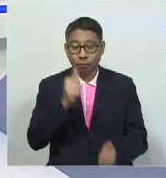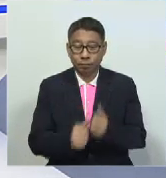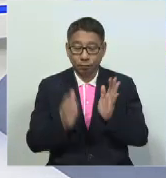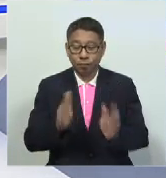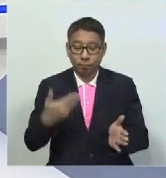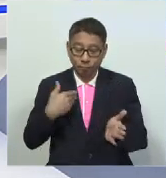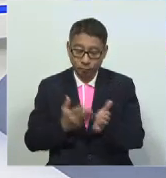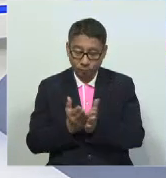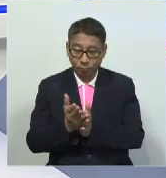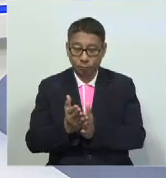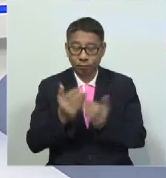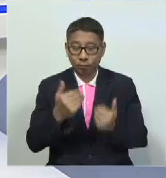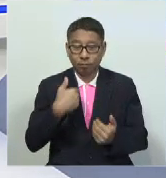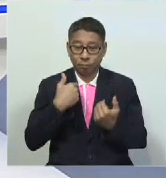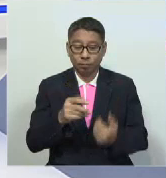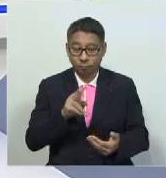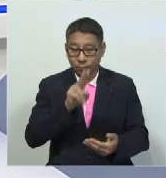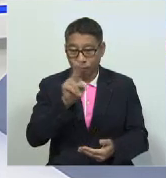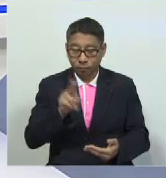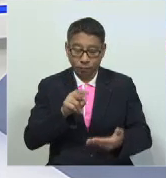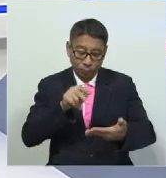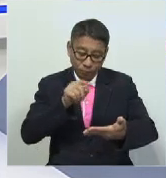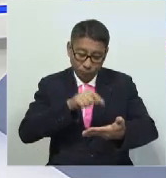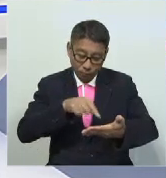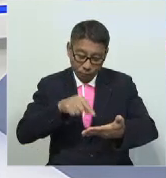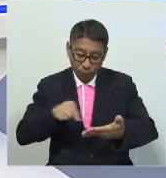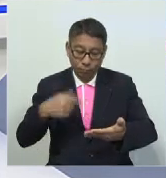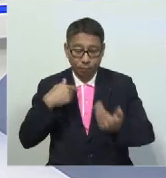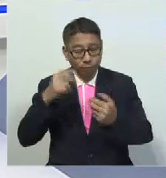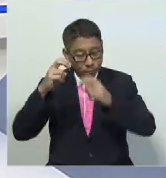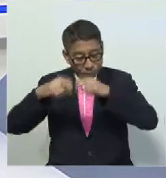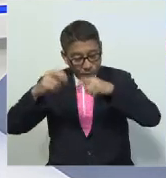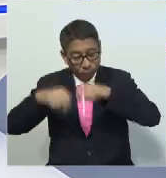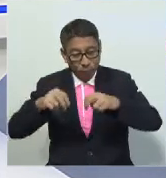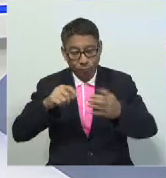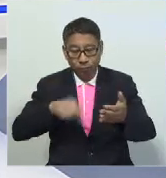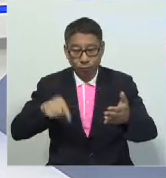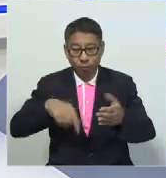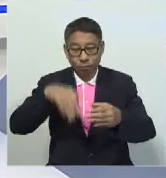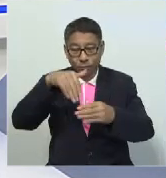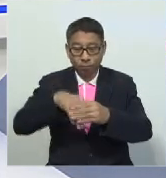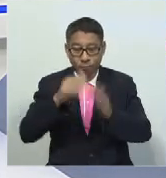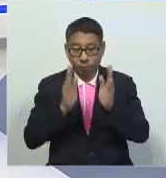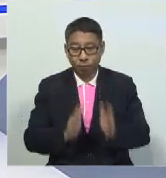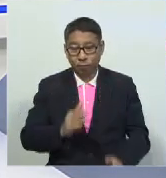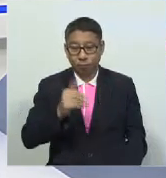ที่มีสิทธิ์เลือกตั้งก็ต้องใช้วิจารณญาณในการรับชมข้อมูลข่าวสารวิเคราะห์เพื่อออกไปเลือกคนดีเข้ามาบริหารประเทศนะครับ